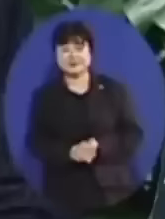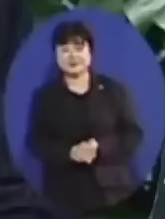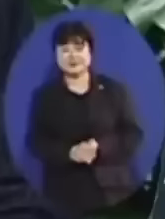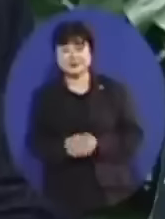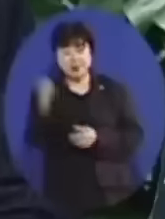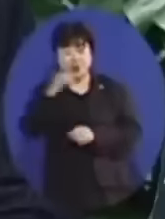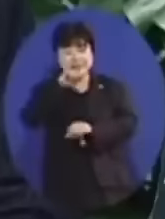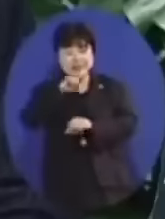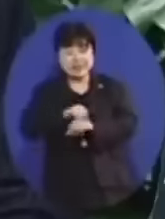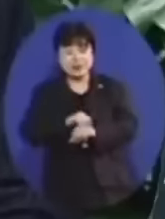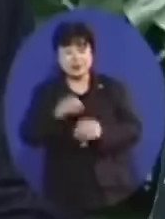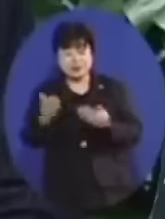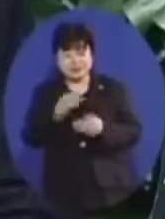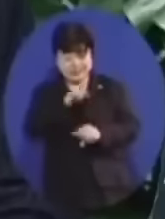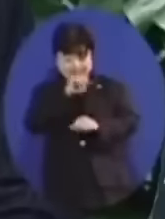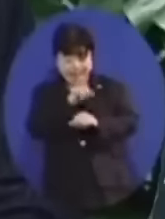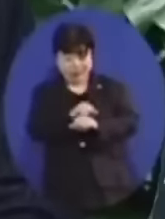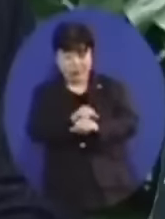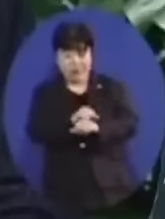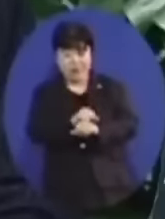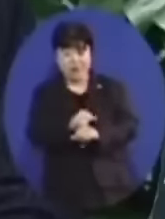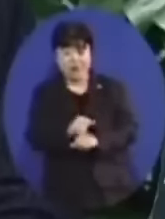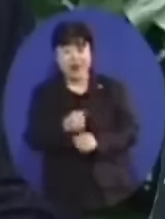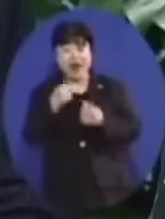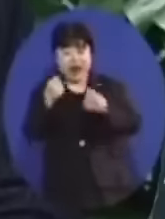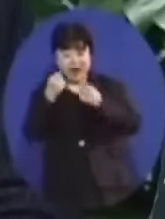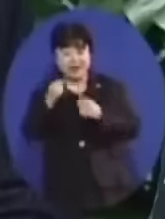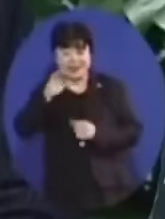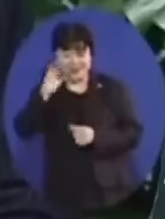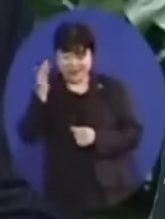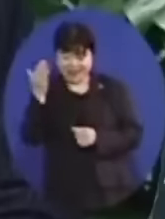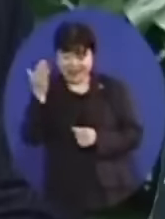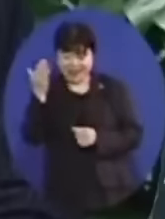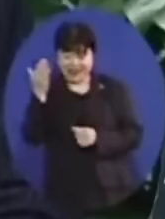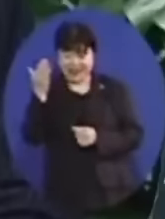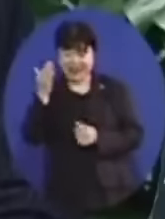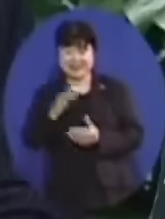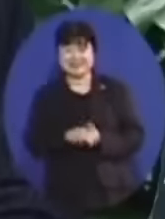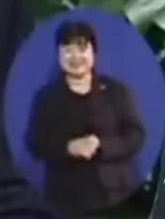영혼이 잘됨 같이 범사에 잘되면 강건하게 된다.